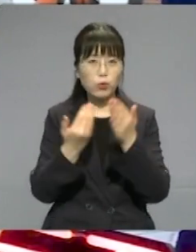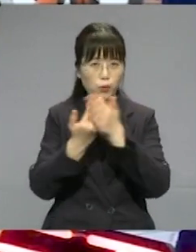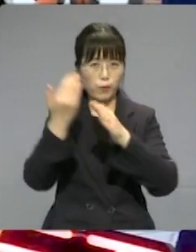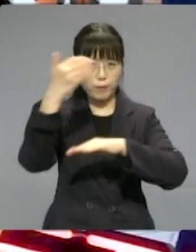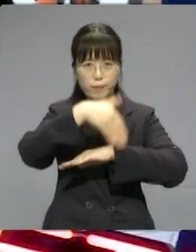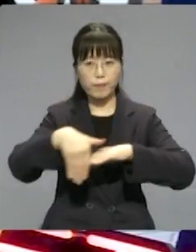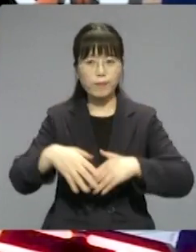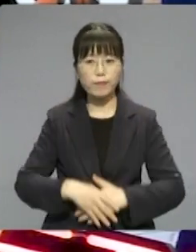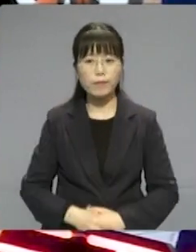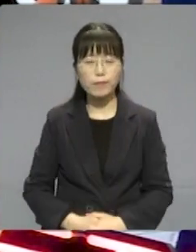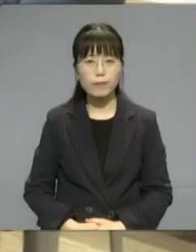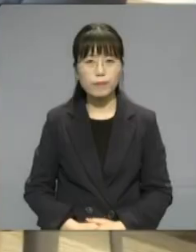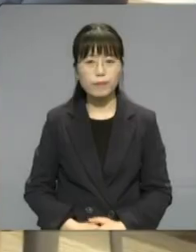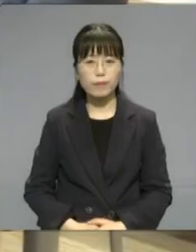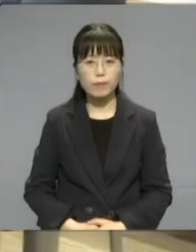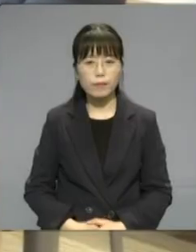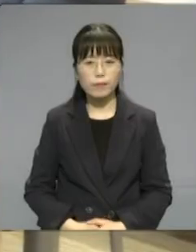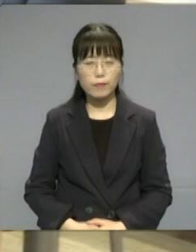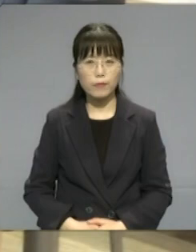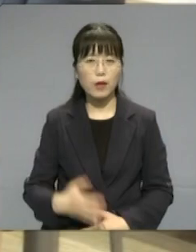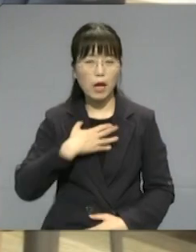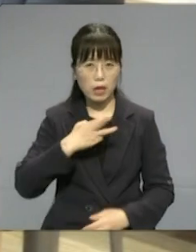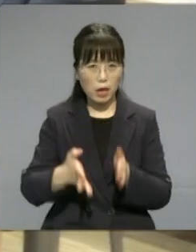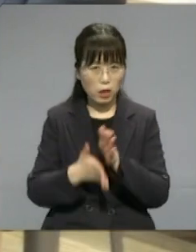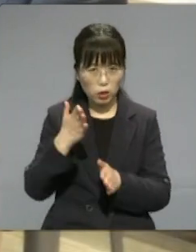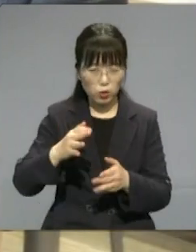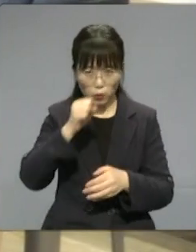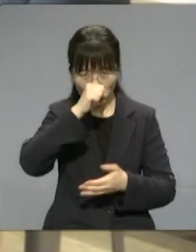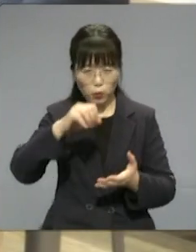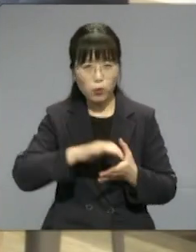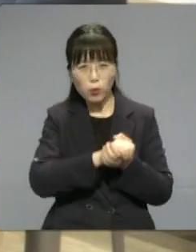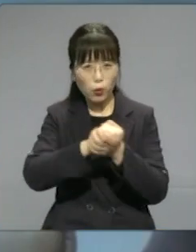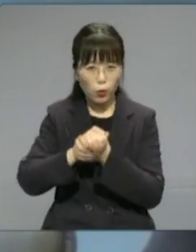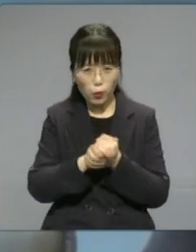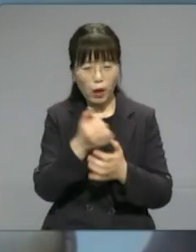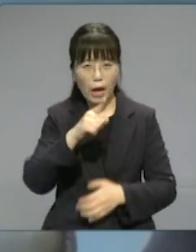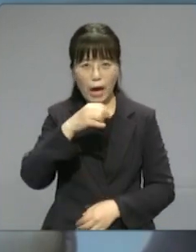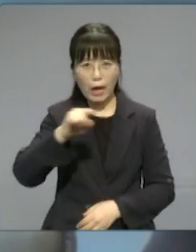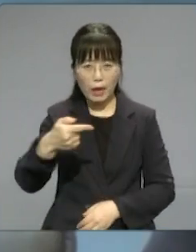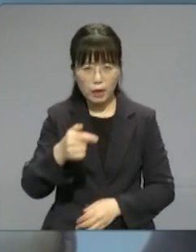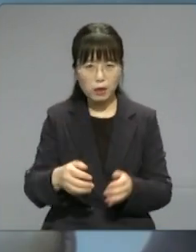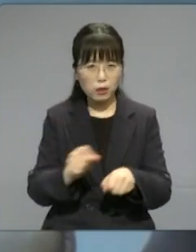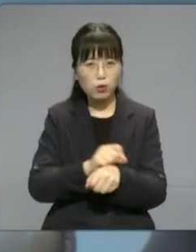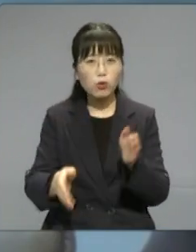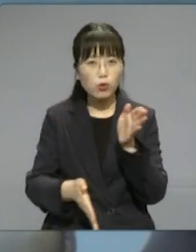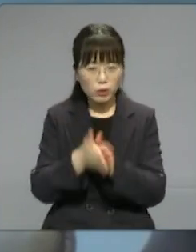도시로 도약하겠습니다. 안산시는 우호협력 도시인 아헨특구시와